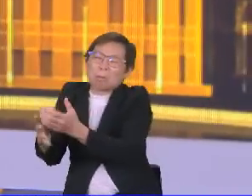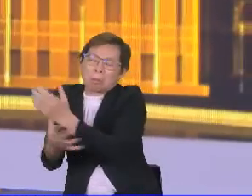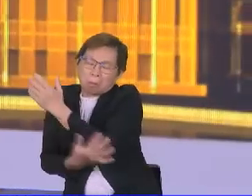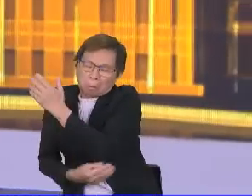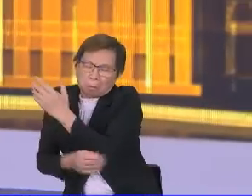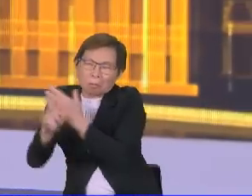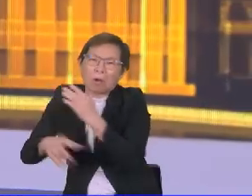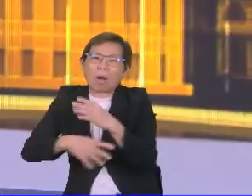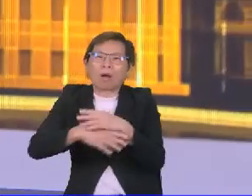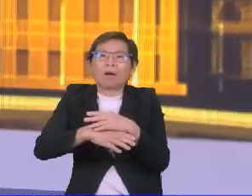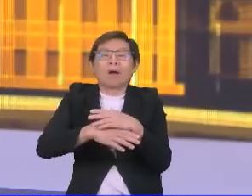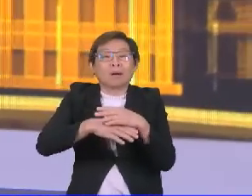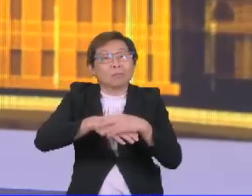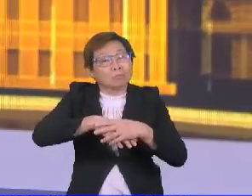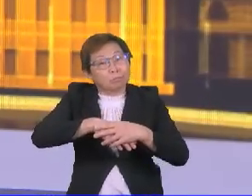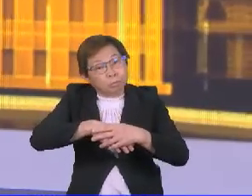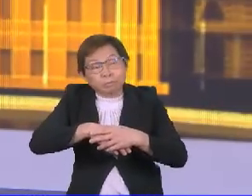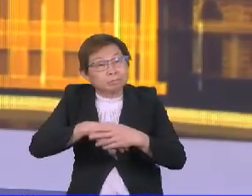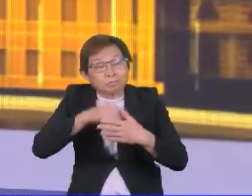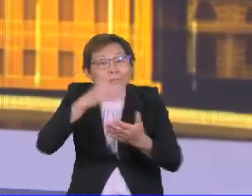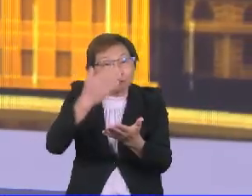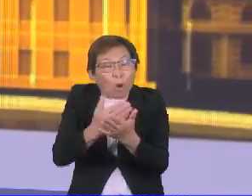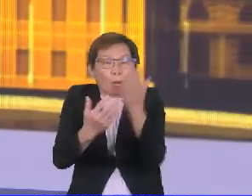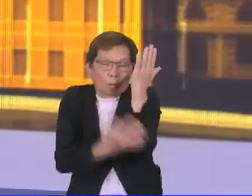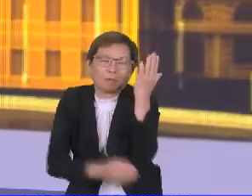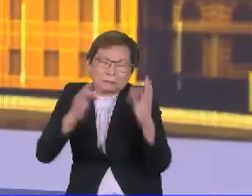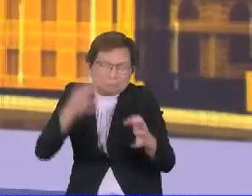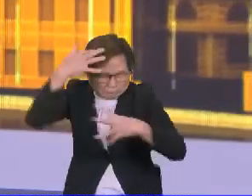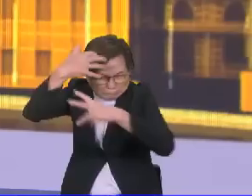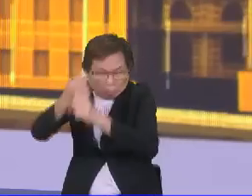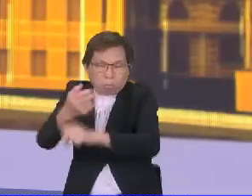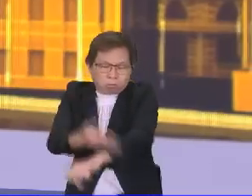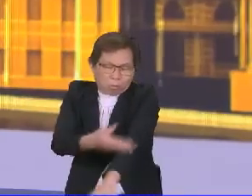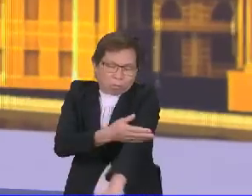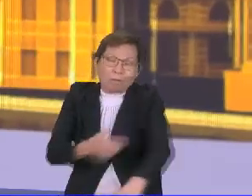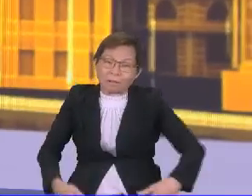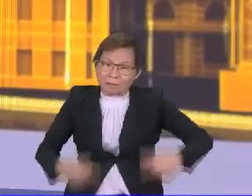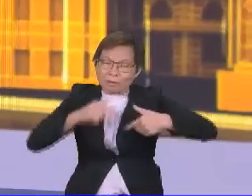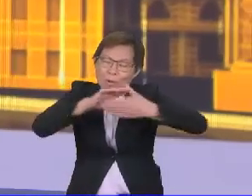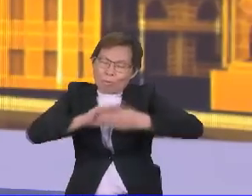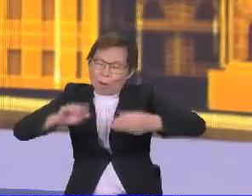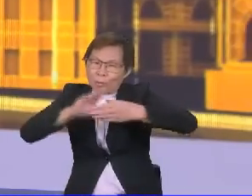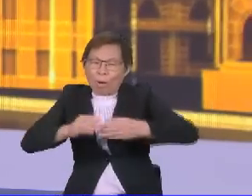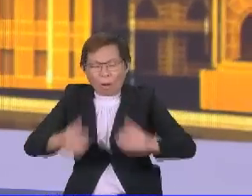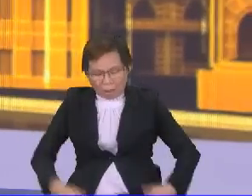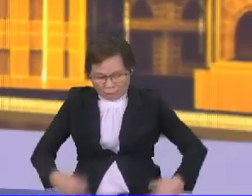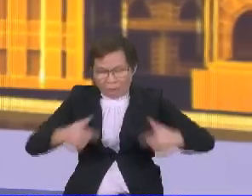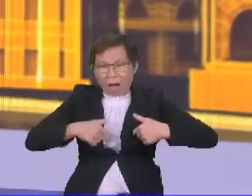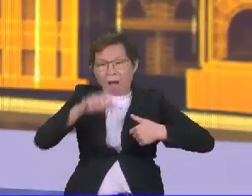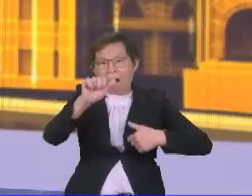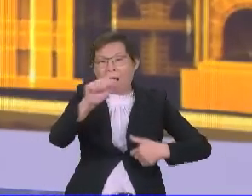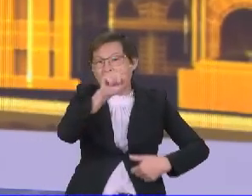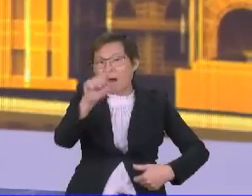mampu keluar daripada kepompong Kemiskinan jika ada tekad untuk baichi taraf hidup rinciannya langsung bersama